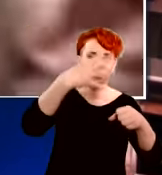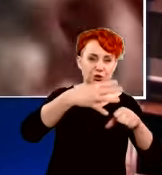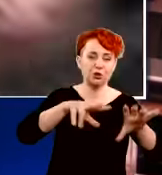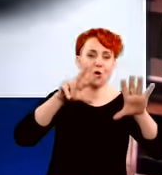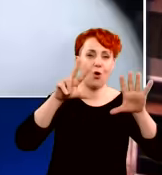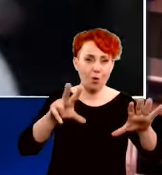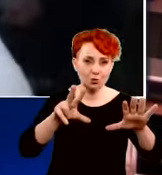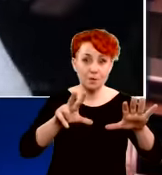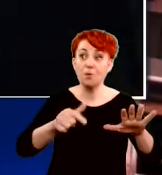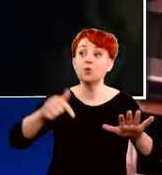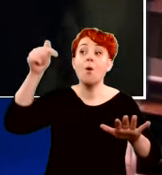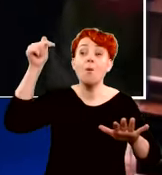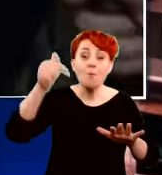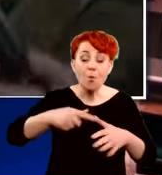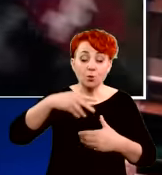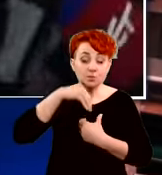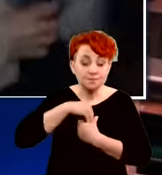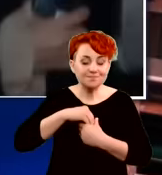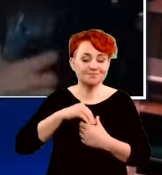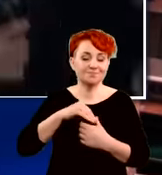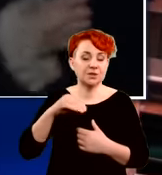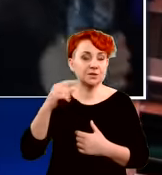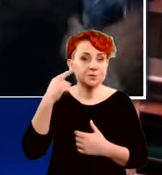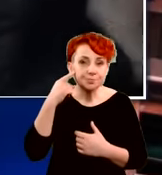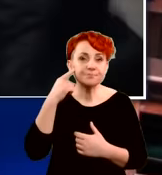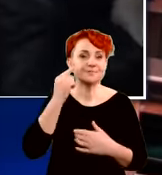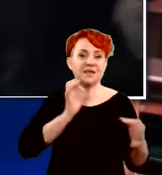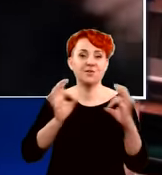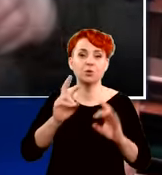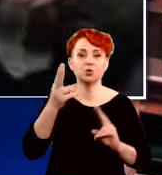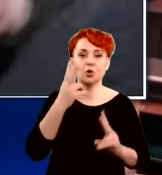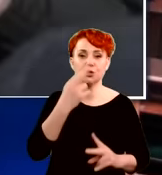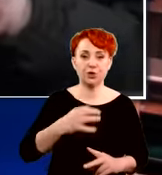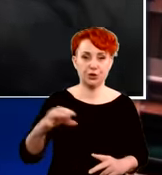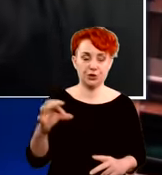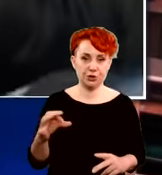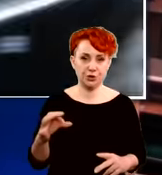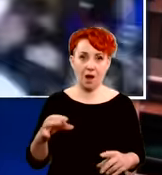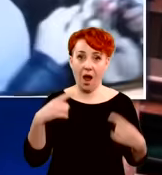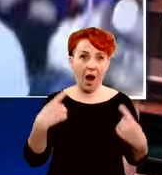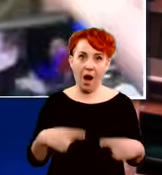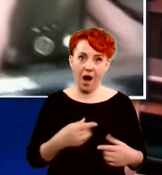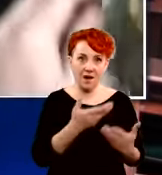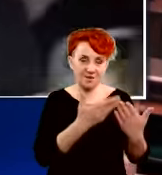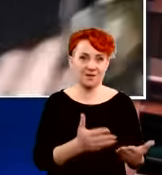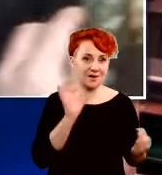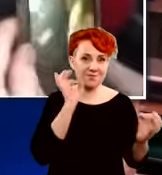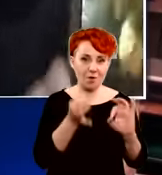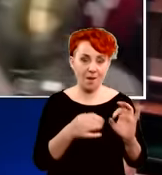248, to musi dysponować informacją z Krajowego Rejestru Karnego. Nie dysponował, bo w tym